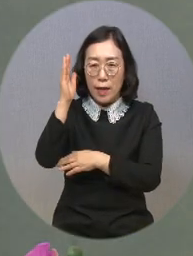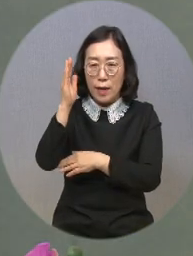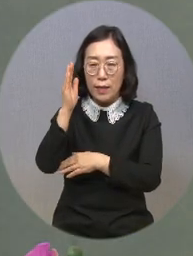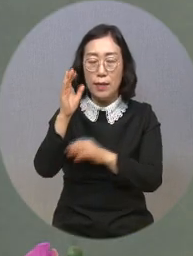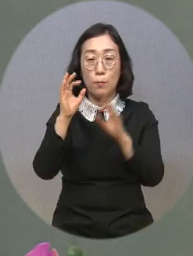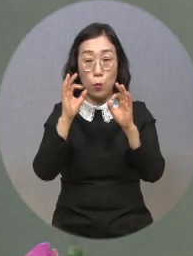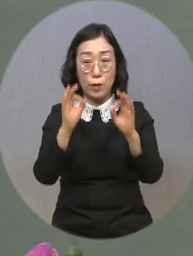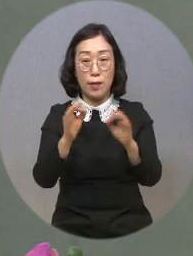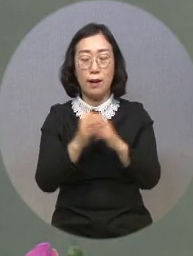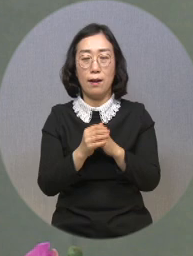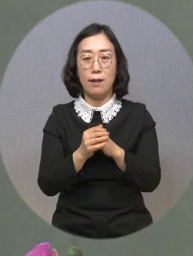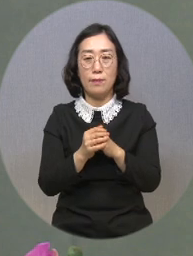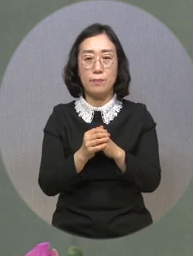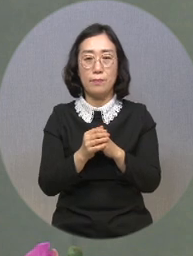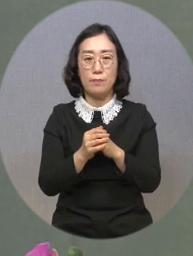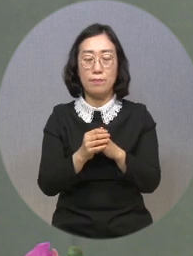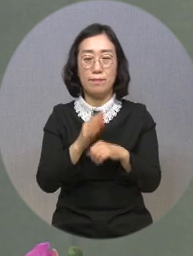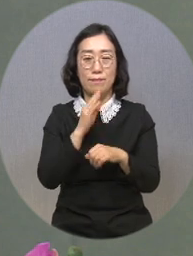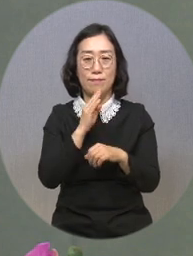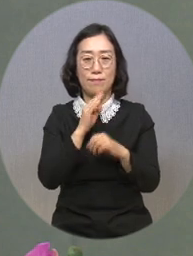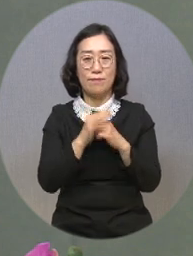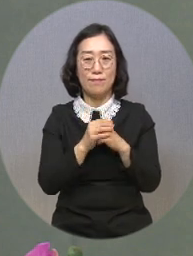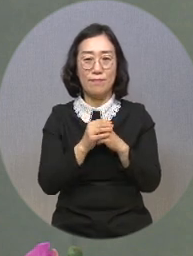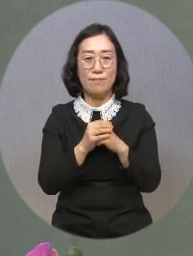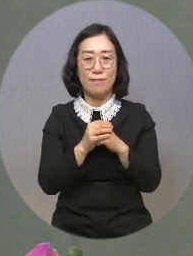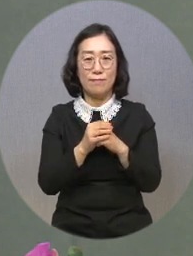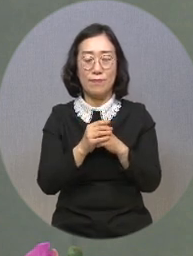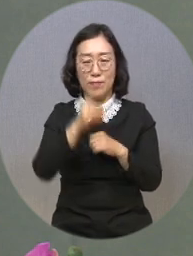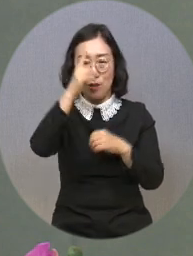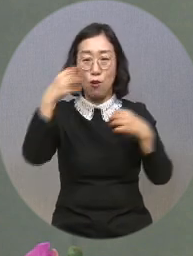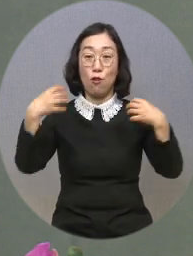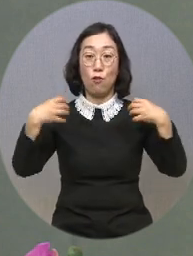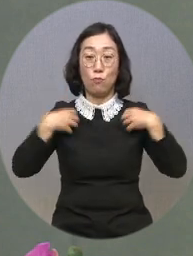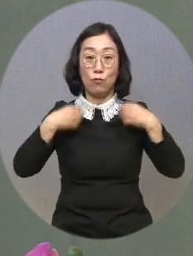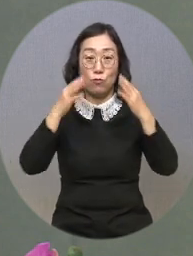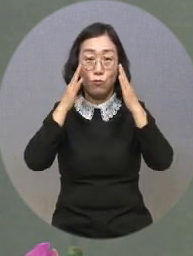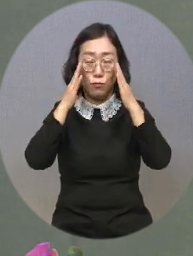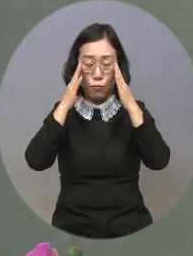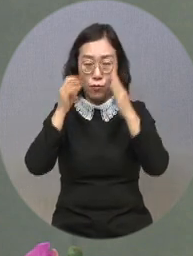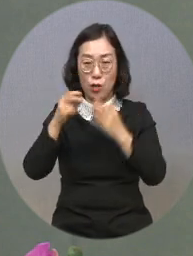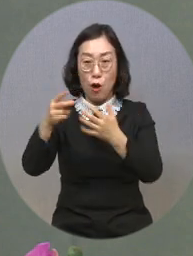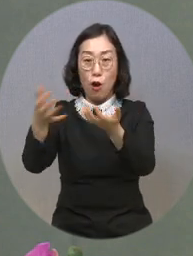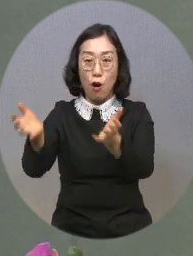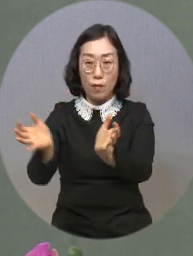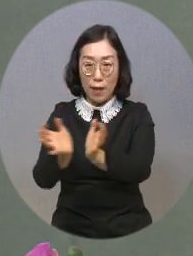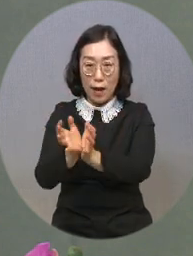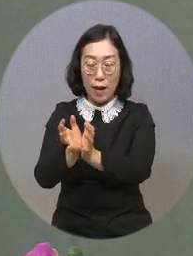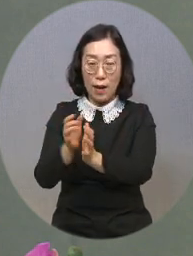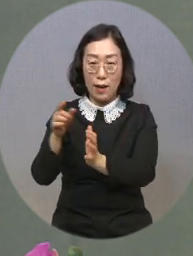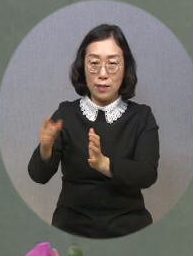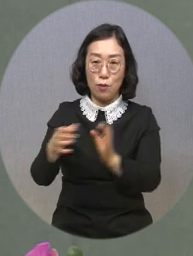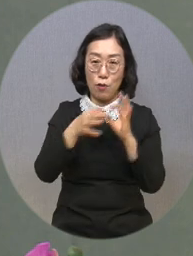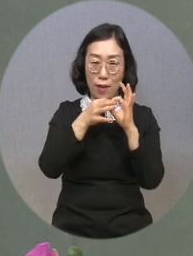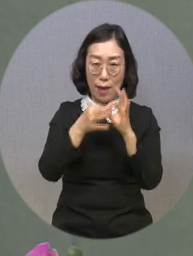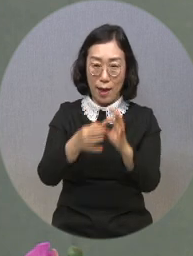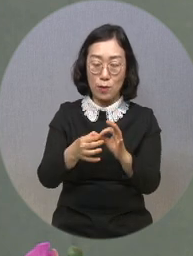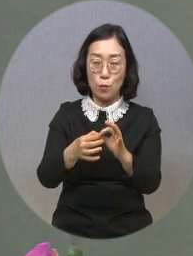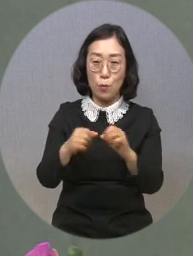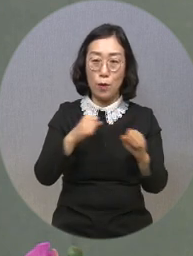보니까 마치 정부 여당에서만 쭉 오래